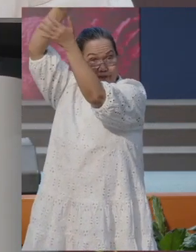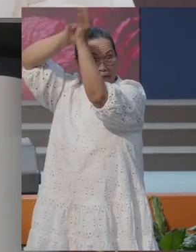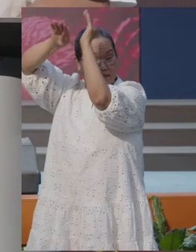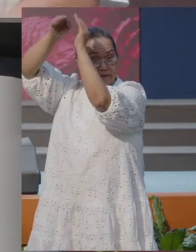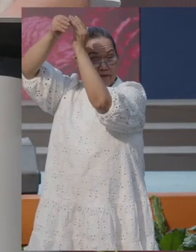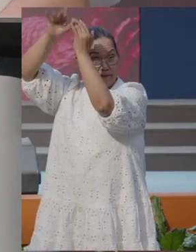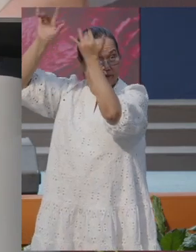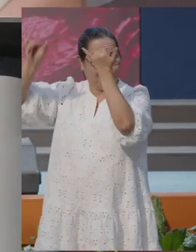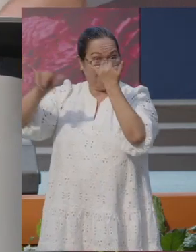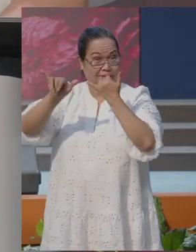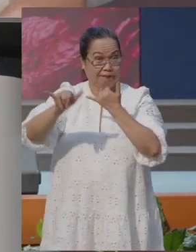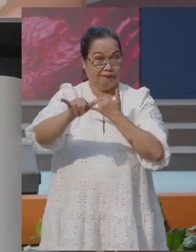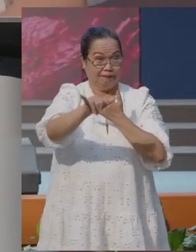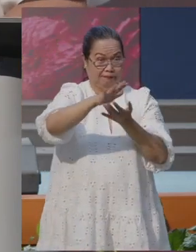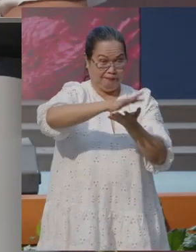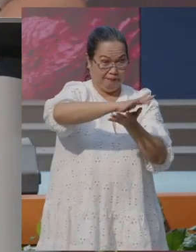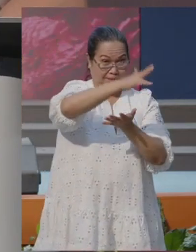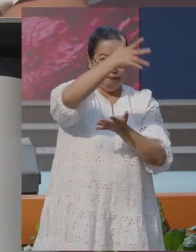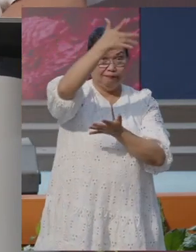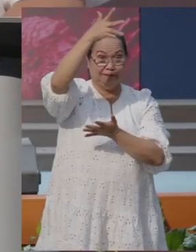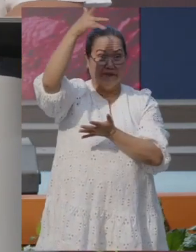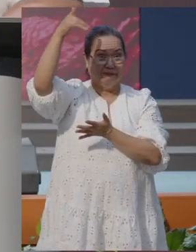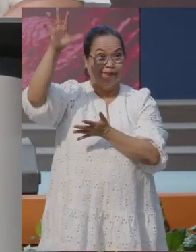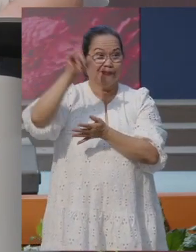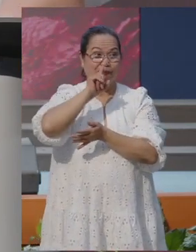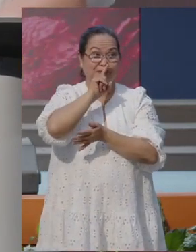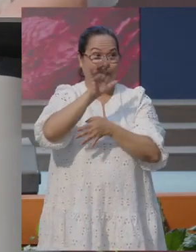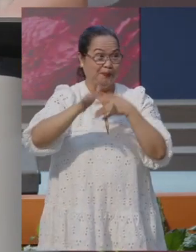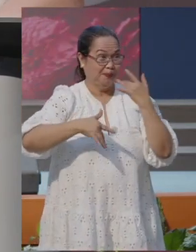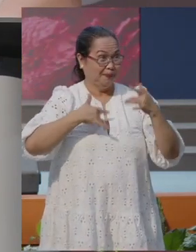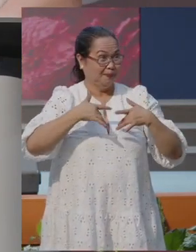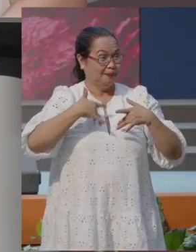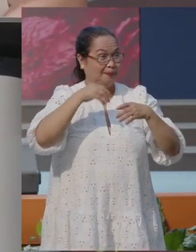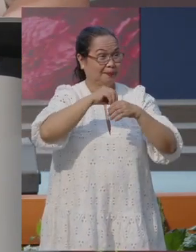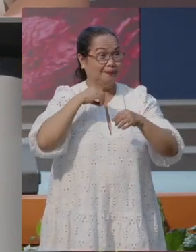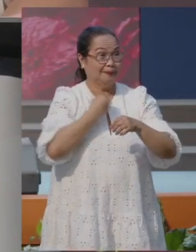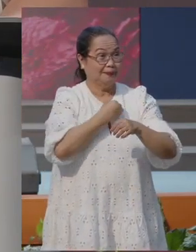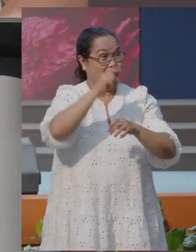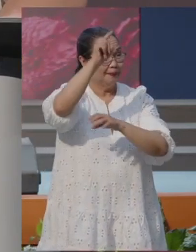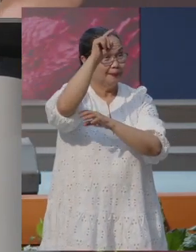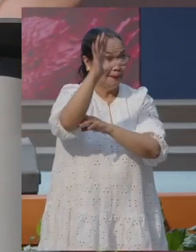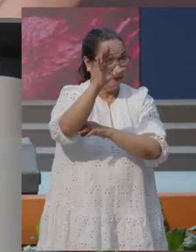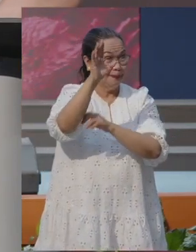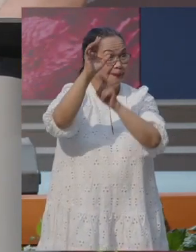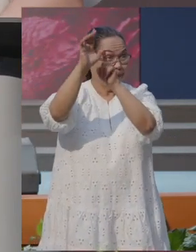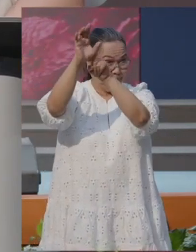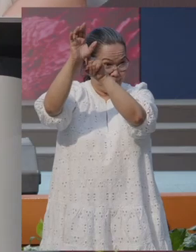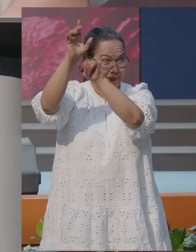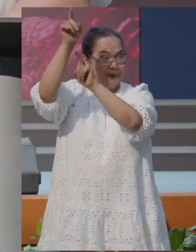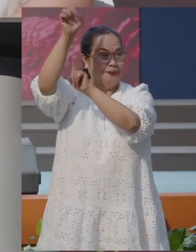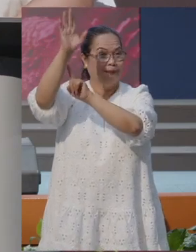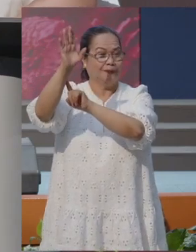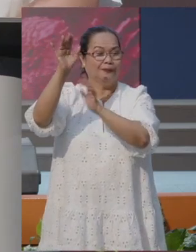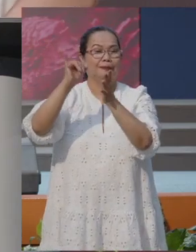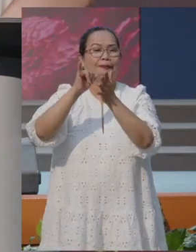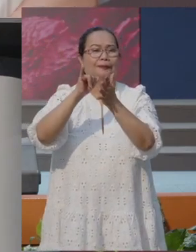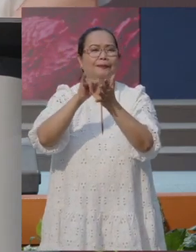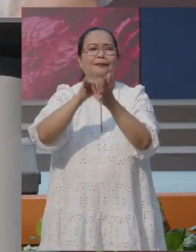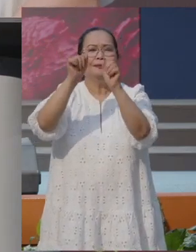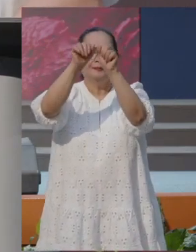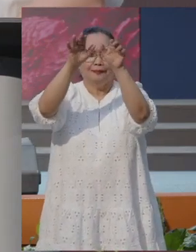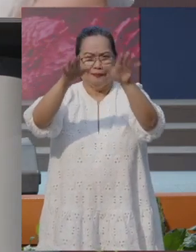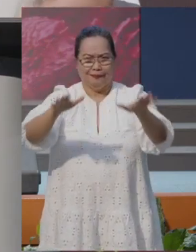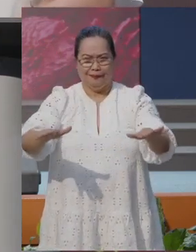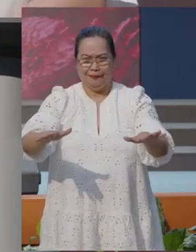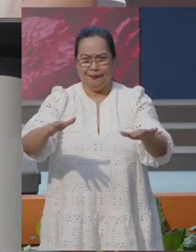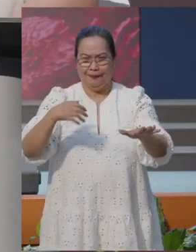walang hanggan, at tunay na kasayahan sa piling ng ating Diyos Amang nasa langit. Yun po yung blessings